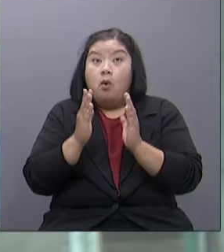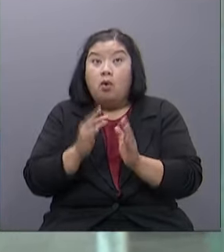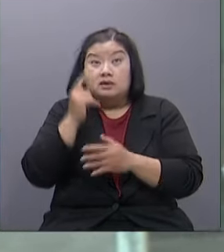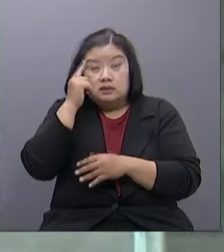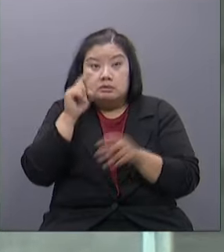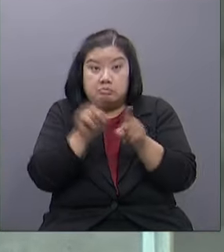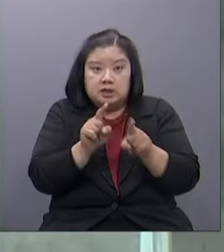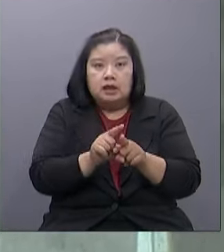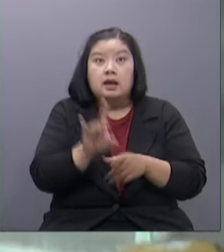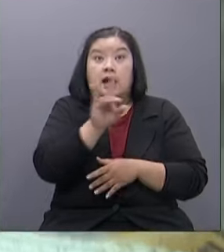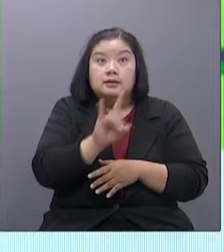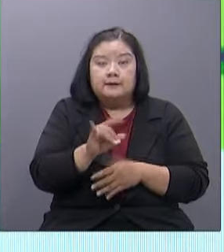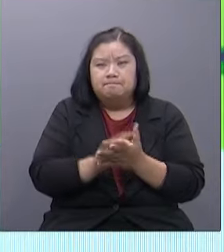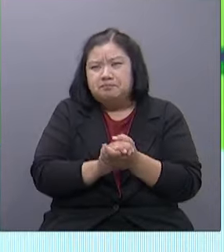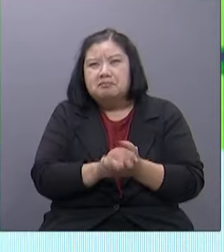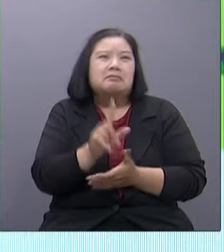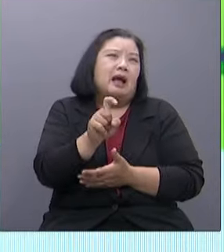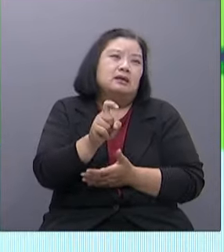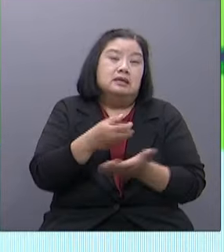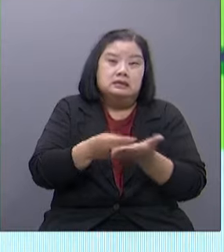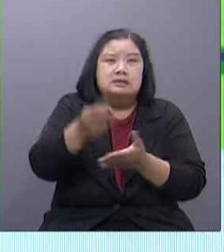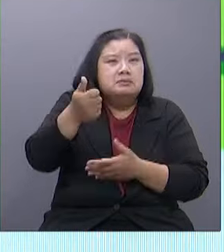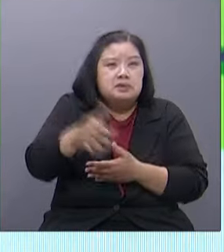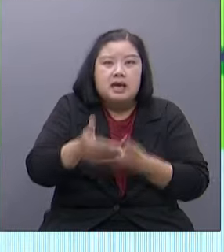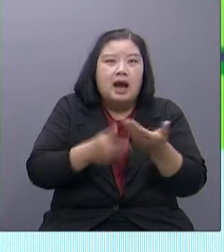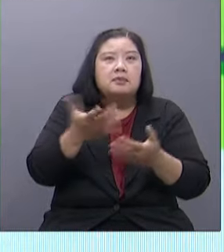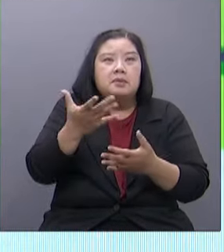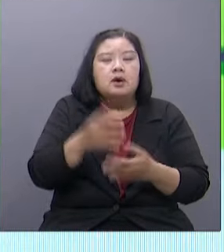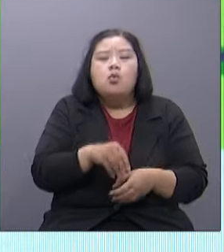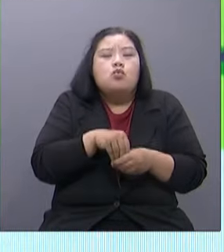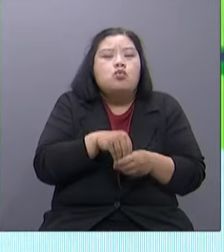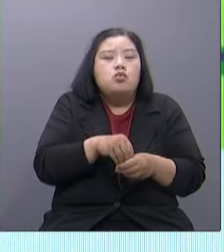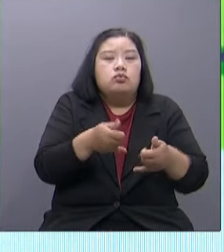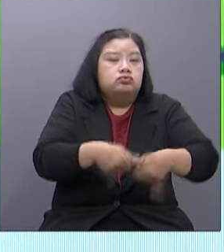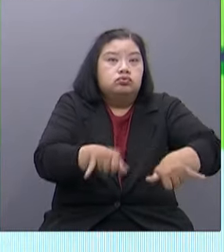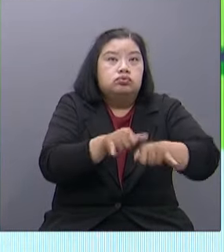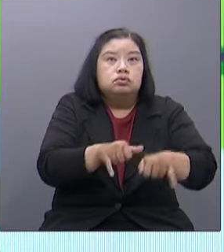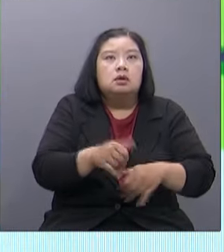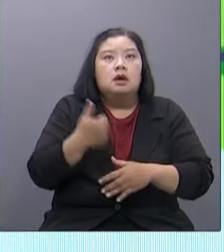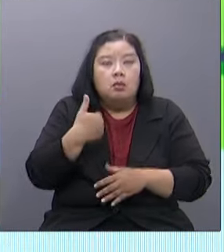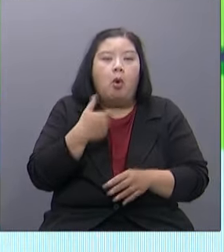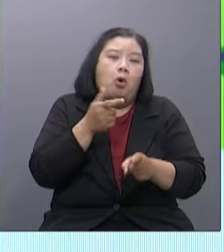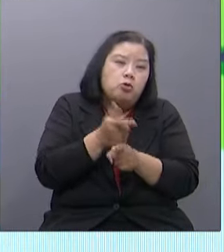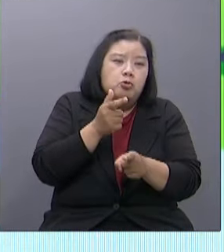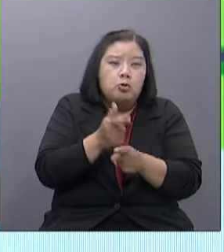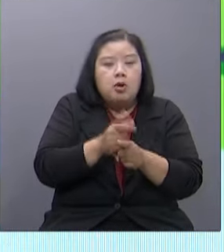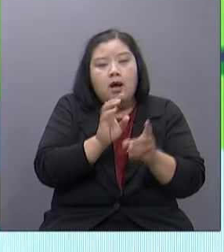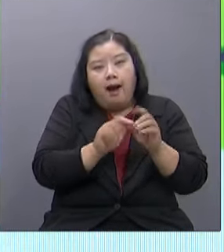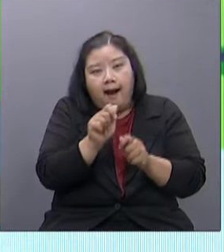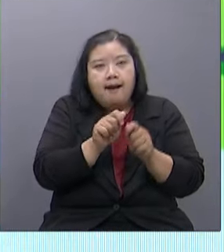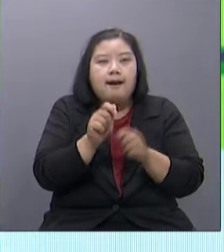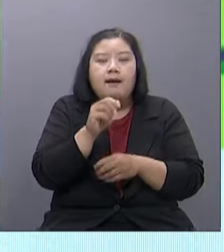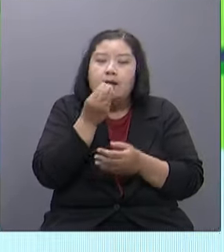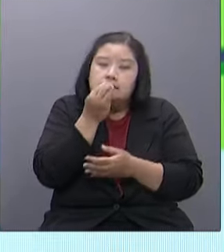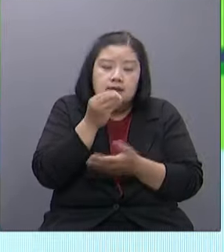Stockก็คือสัตว์ที่ขายไม่ได้แล้วก็อยู่ที่ร้านเนี่ยเหมือนเป็นเพื่อนกันไปเรื่อยๆเขาก็เลี้ยงเริ่มมีความผูกพันเคอาจจะดูแลมันดีหน่อย